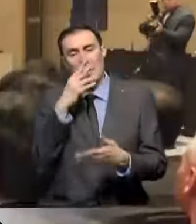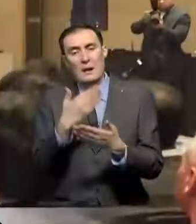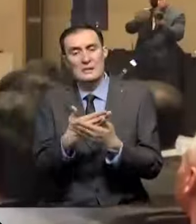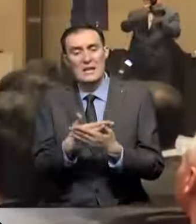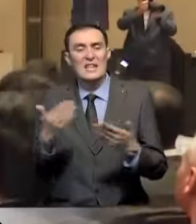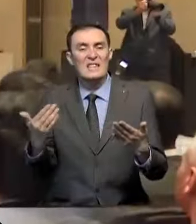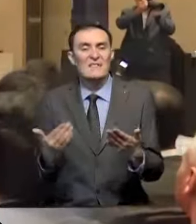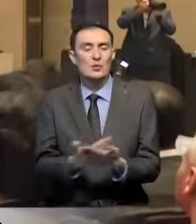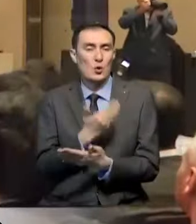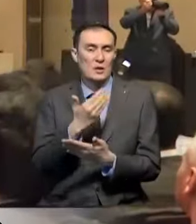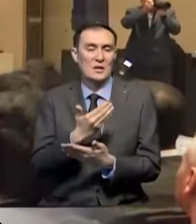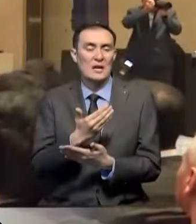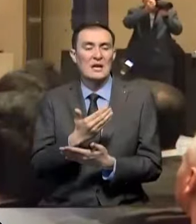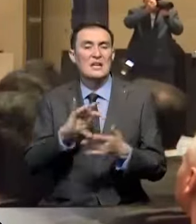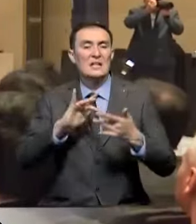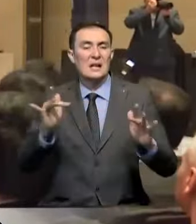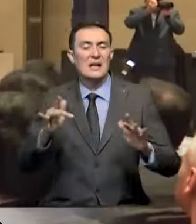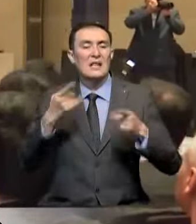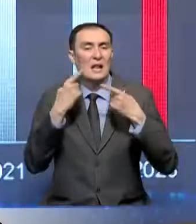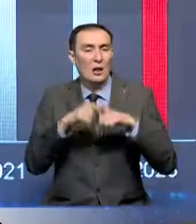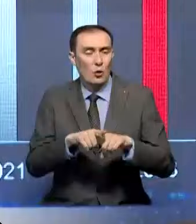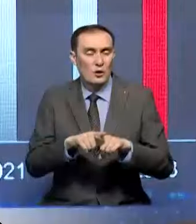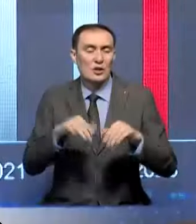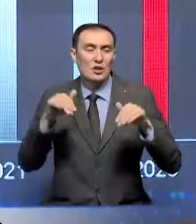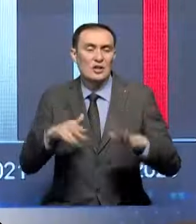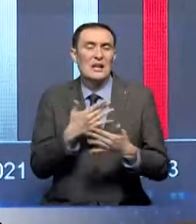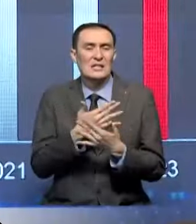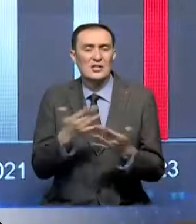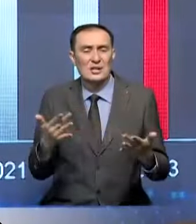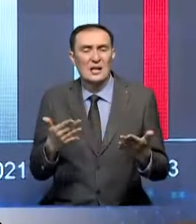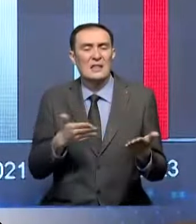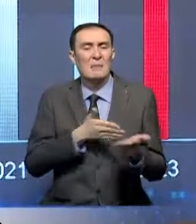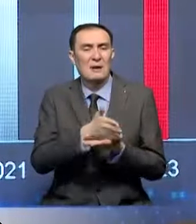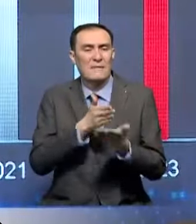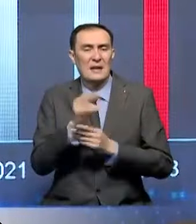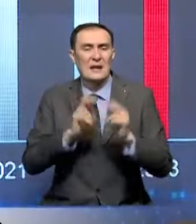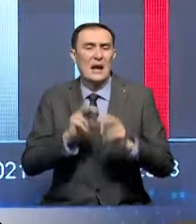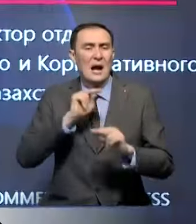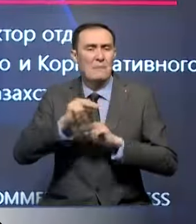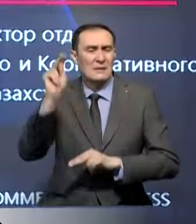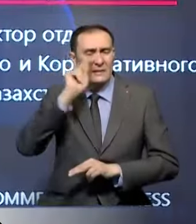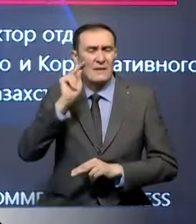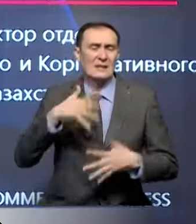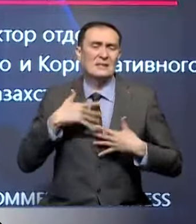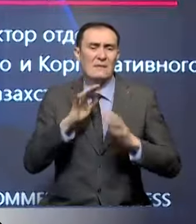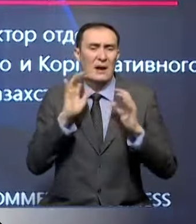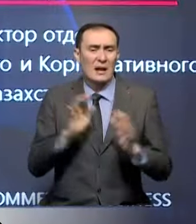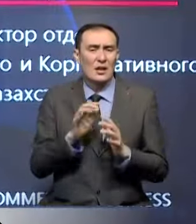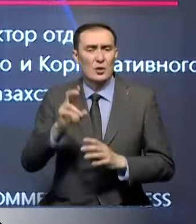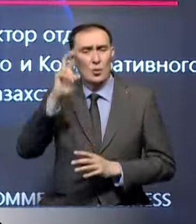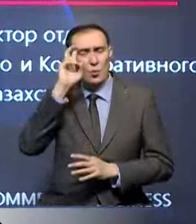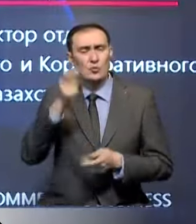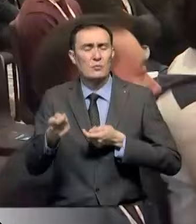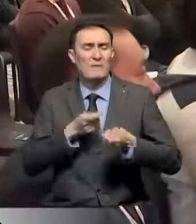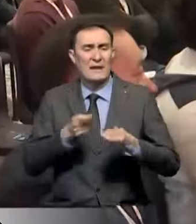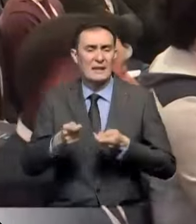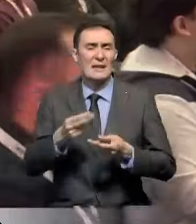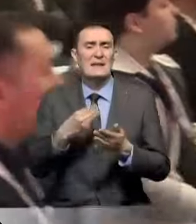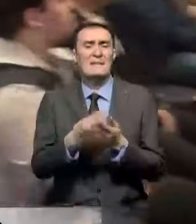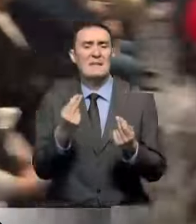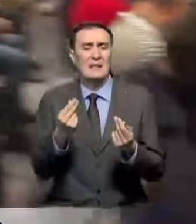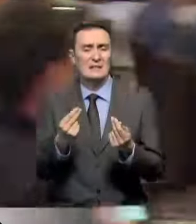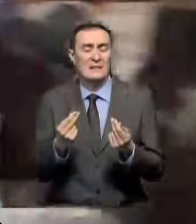инновационные IT технологии и решения Для различных отраслей включая образование здравоохранение государственное управление и